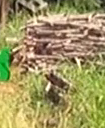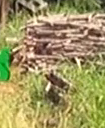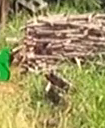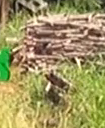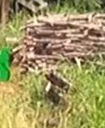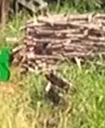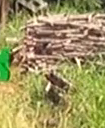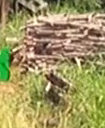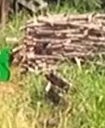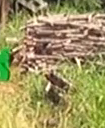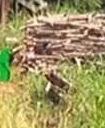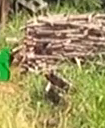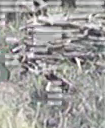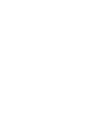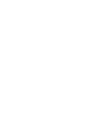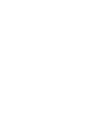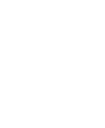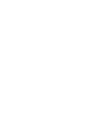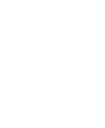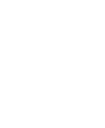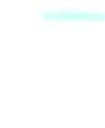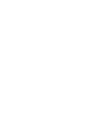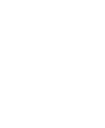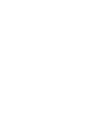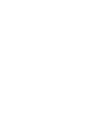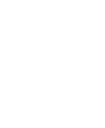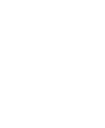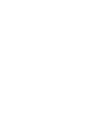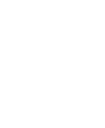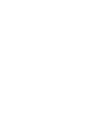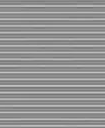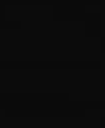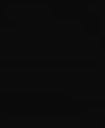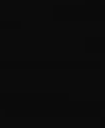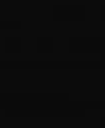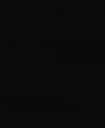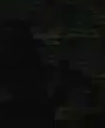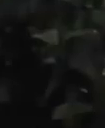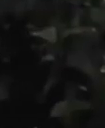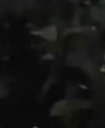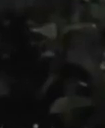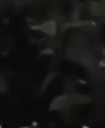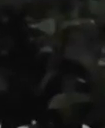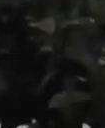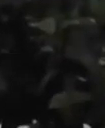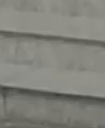ความสามารถกกต.สุจริตโปร่งใสและเที่ยงธรรม